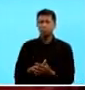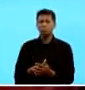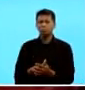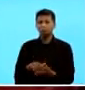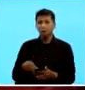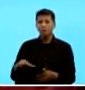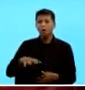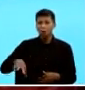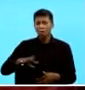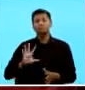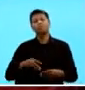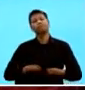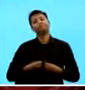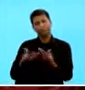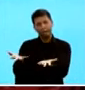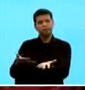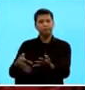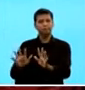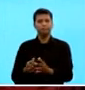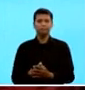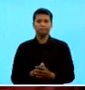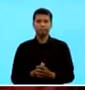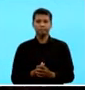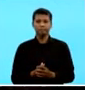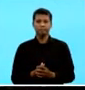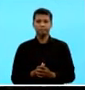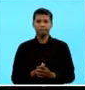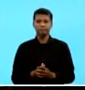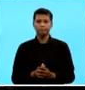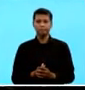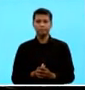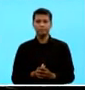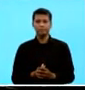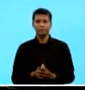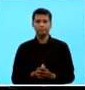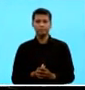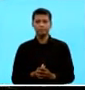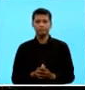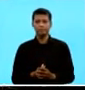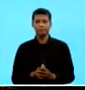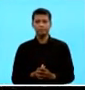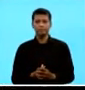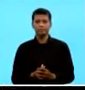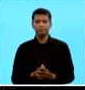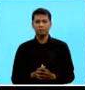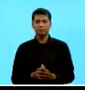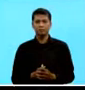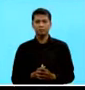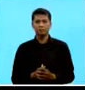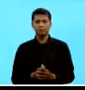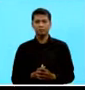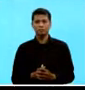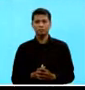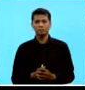untuk meninggalkan keluarga secara selama-lamanya. Namun pihak keluarga meminta agar